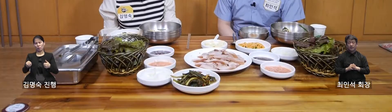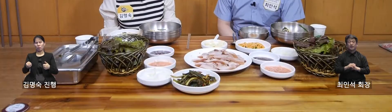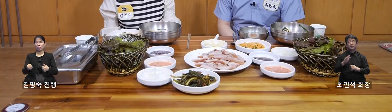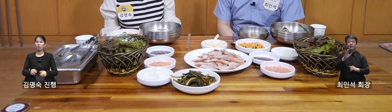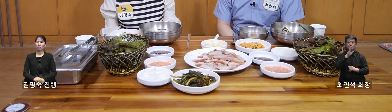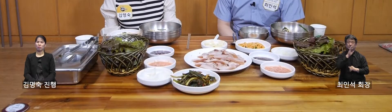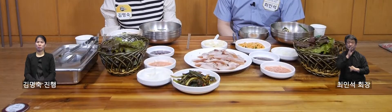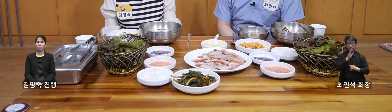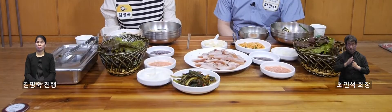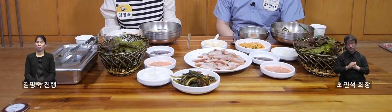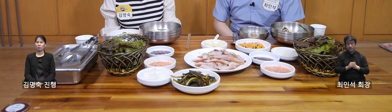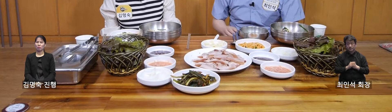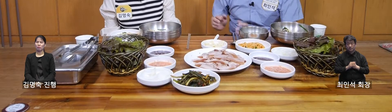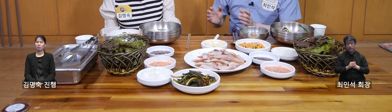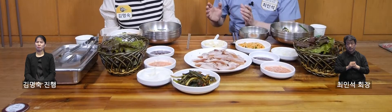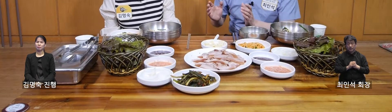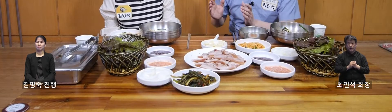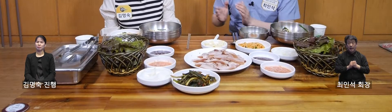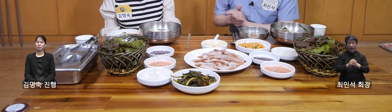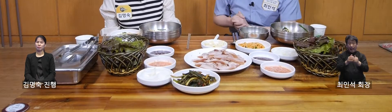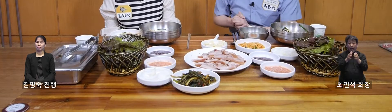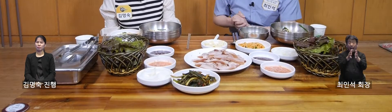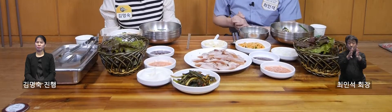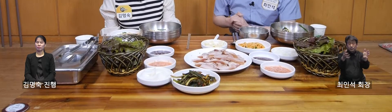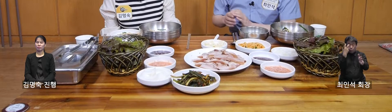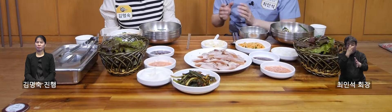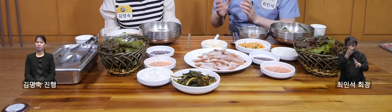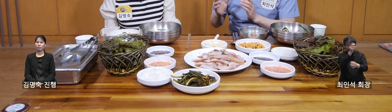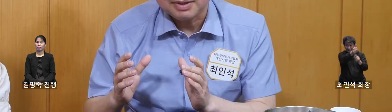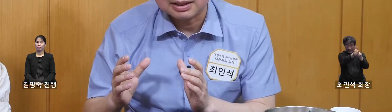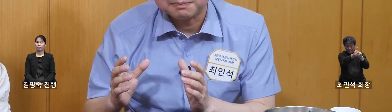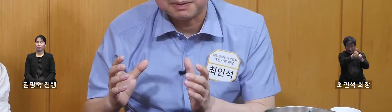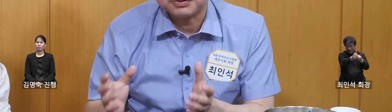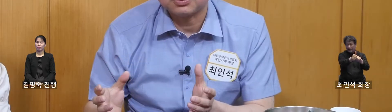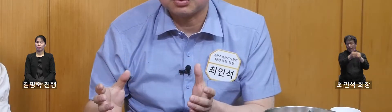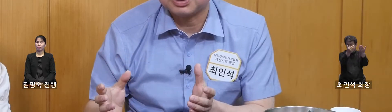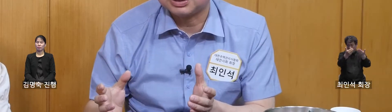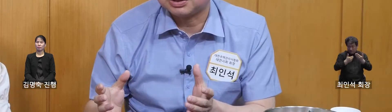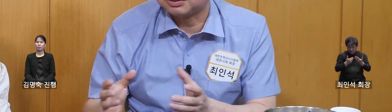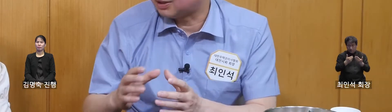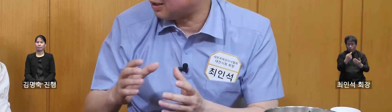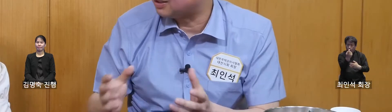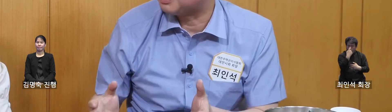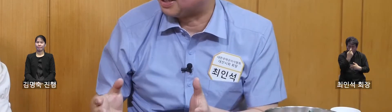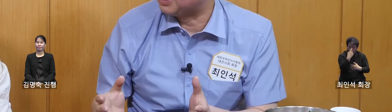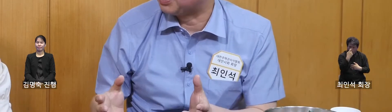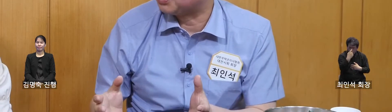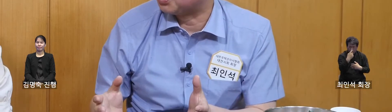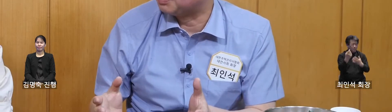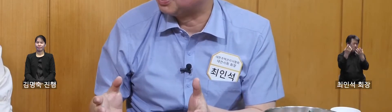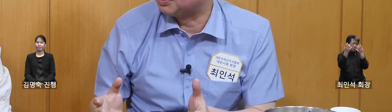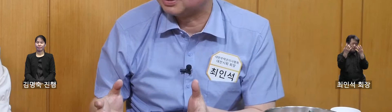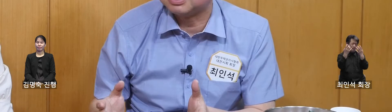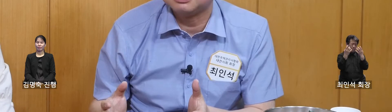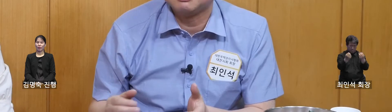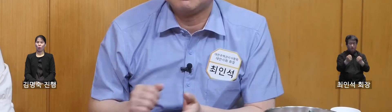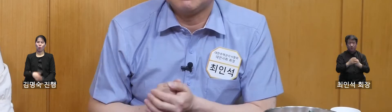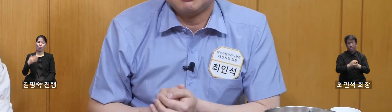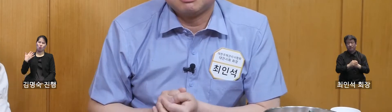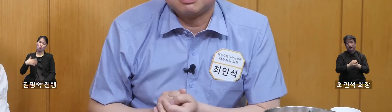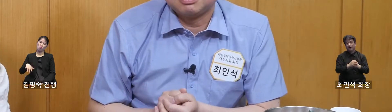네네 그렇습니다. 우리 소장님들이 지금 받는 교육들이 법정 교육만 하더라도 상당히 많이 있어요. 종류별로.